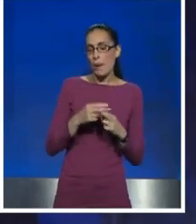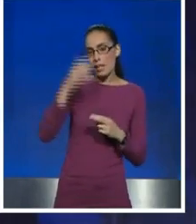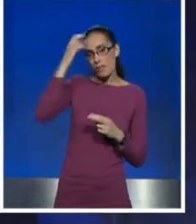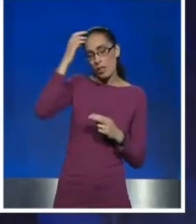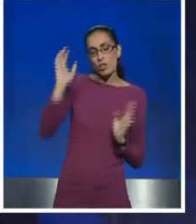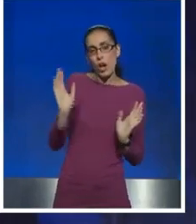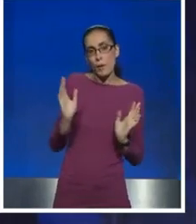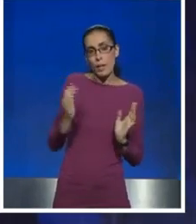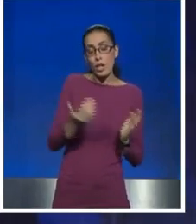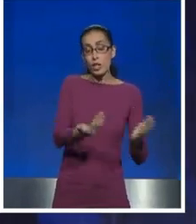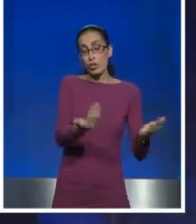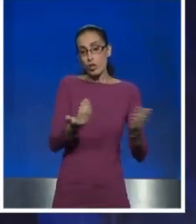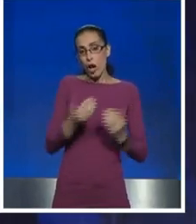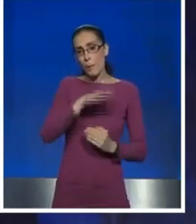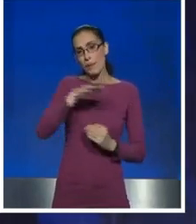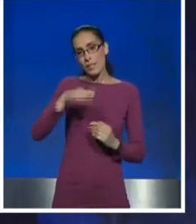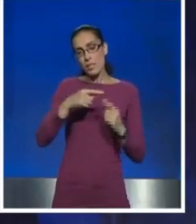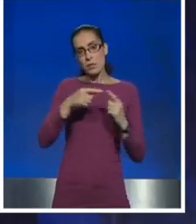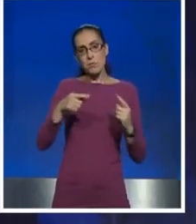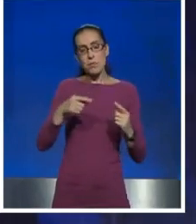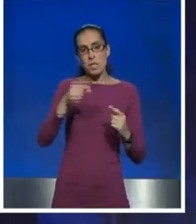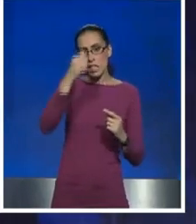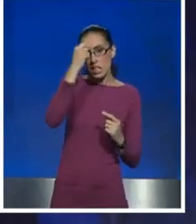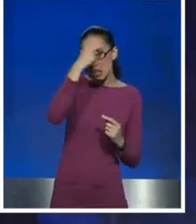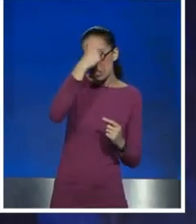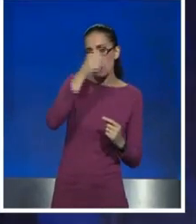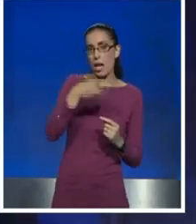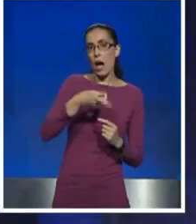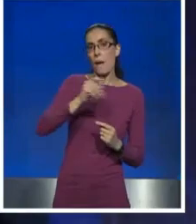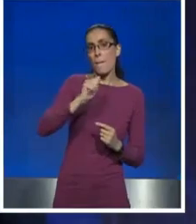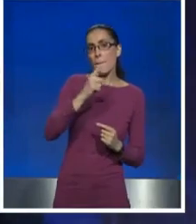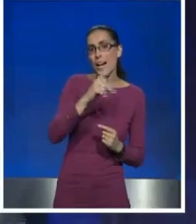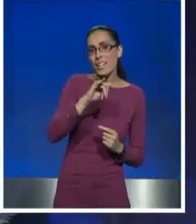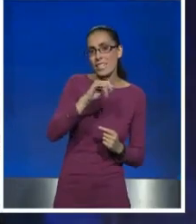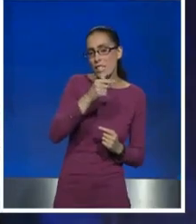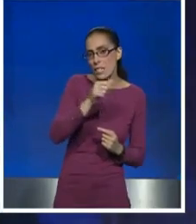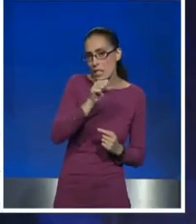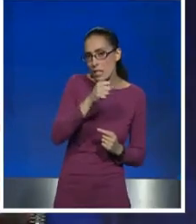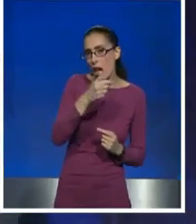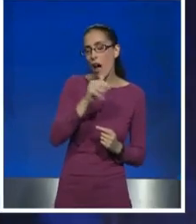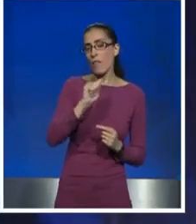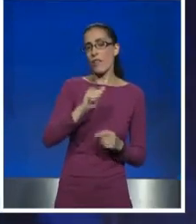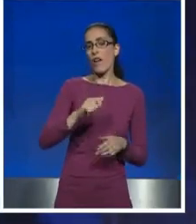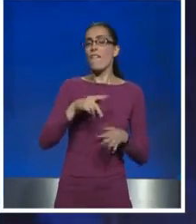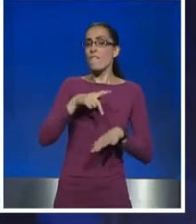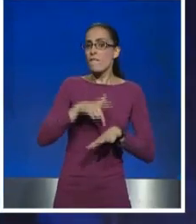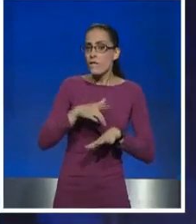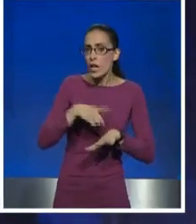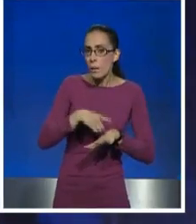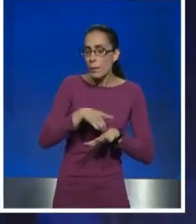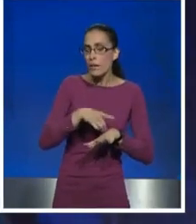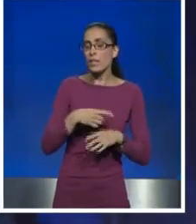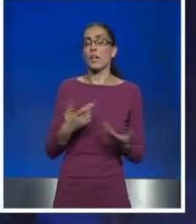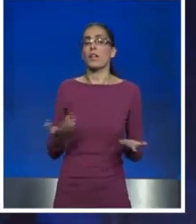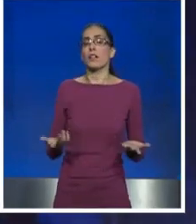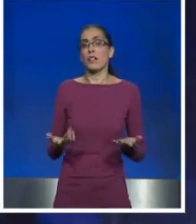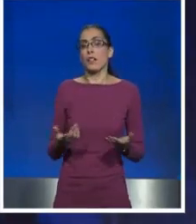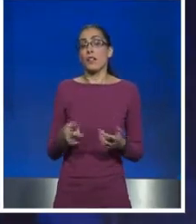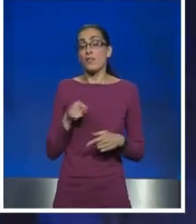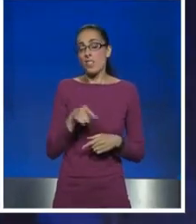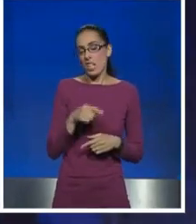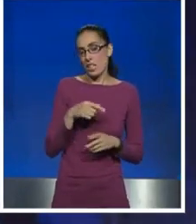minn Filippini, ġablu n-nis minn Pakistan. U da meta biex tara l-arroganza u tara li